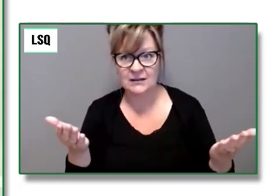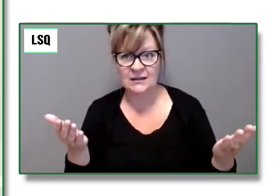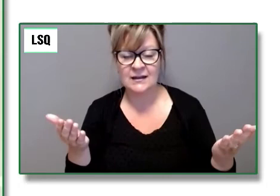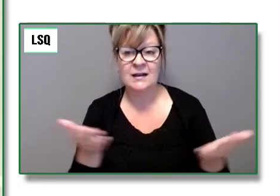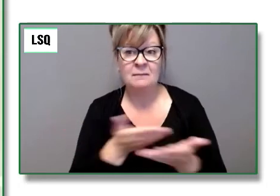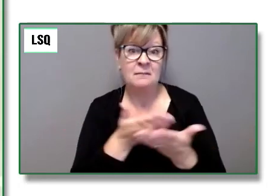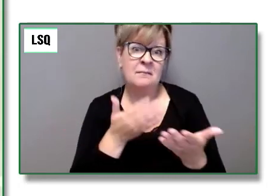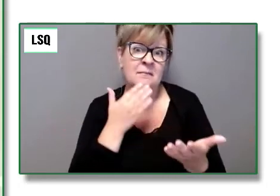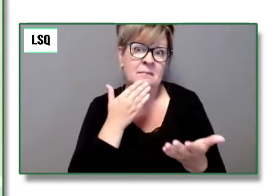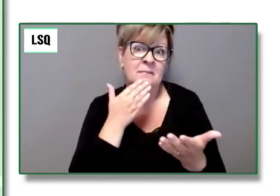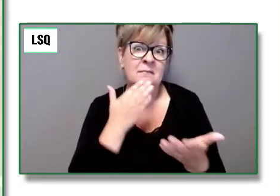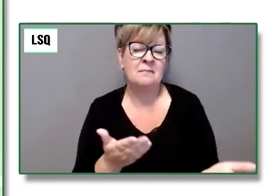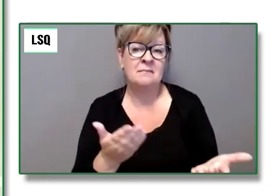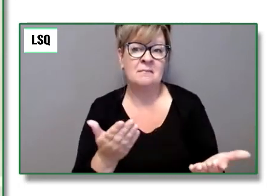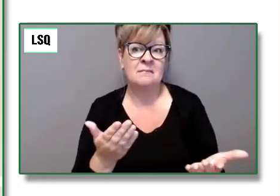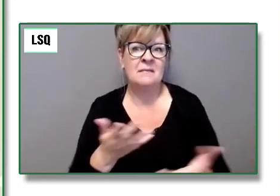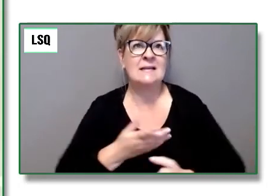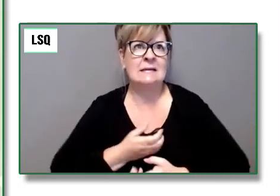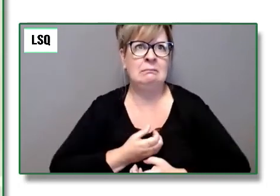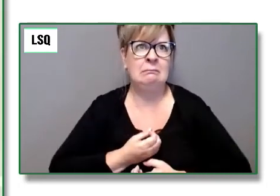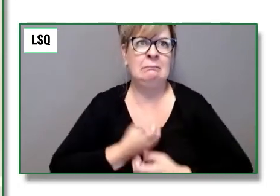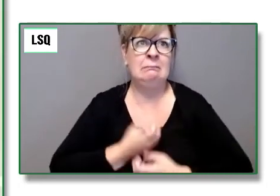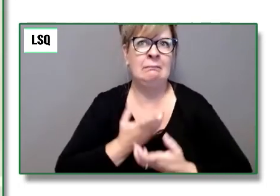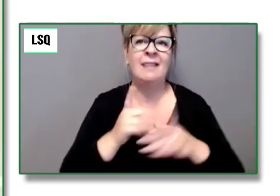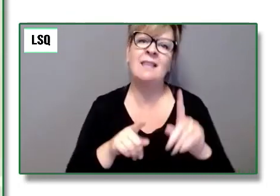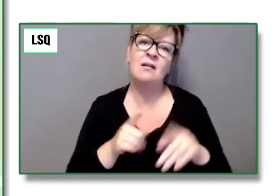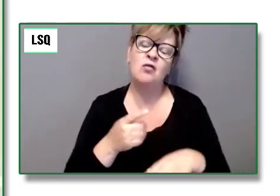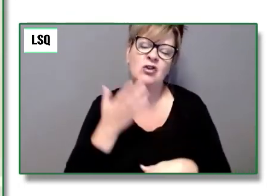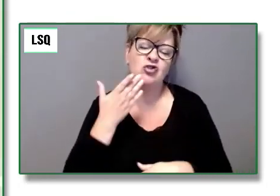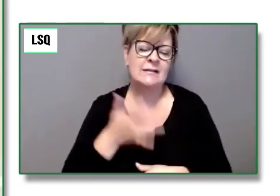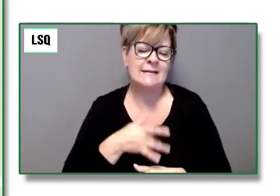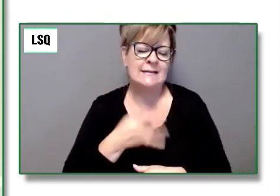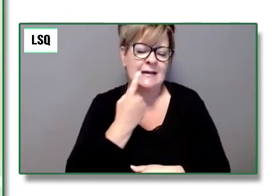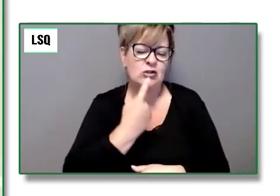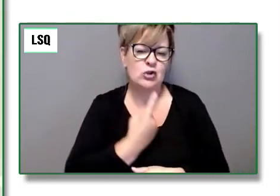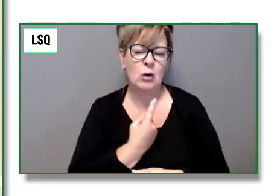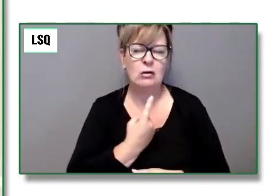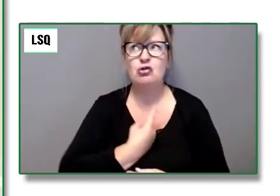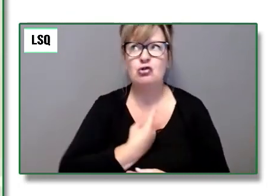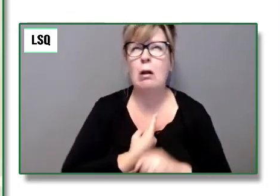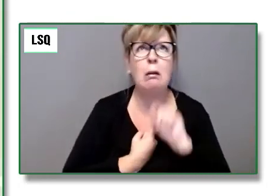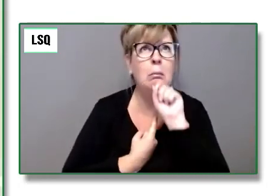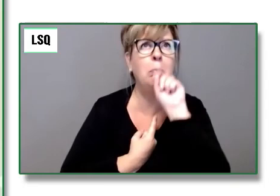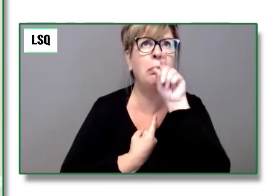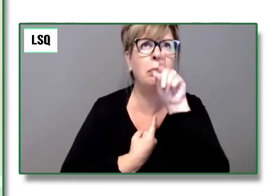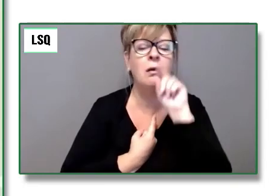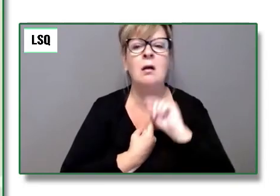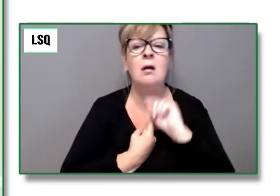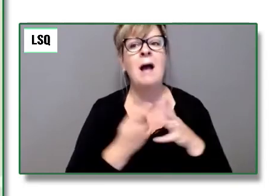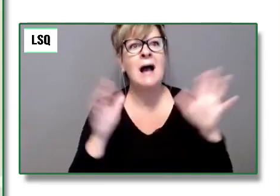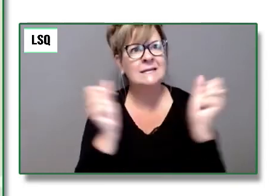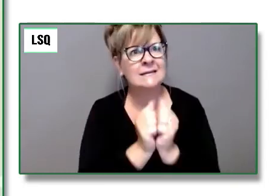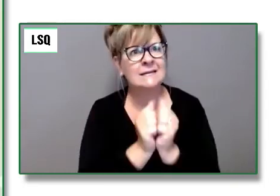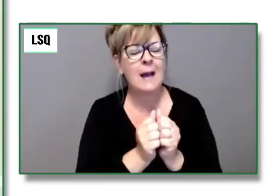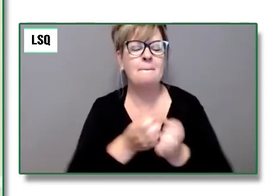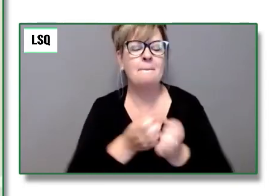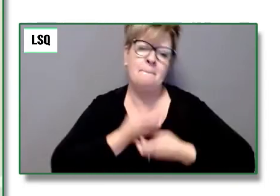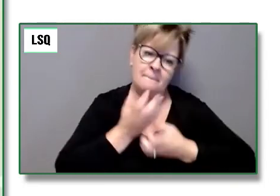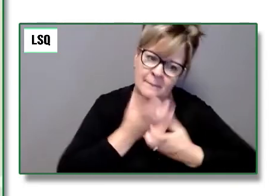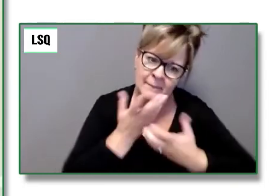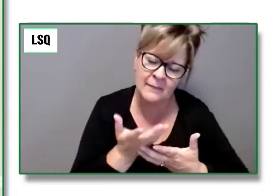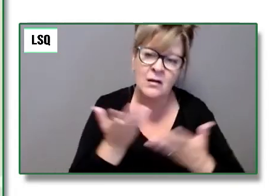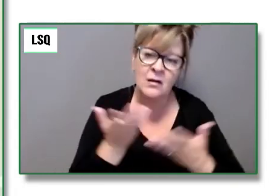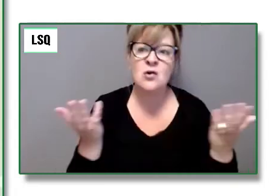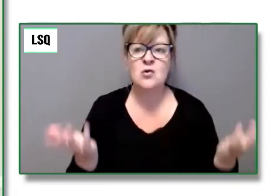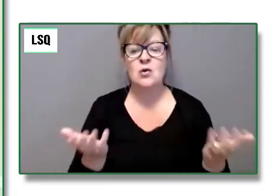et que vous partagez une critique sur Access Now ou que vous posiez une question à la conférence ou que vous soyez là